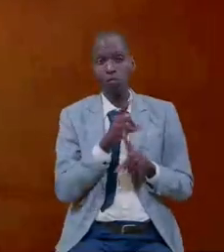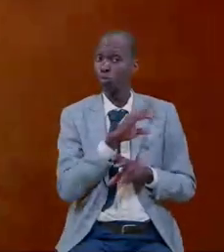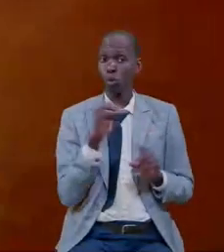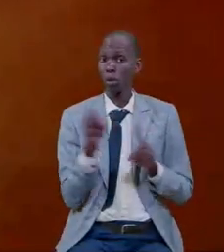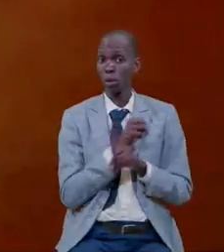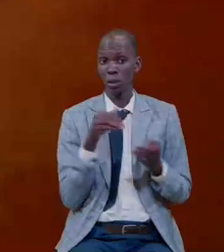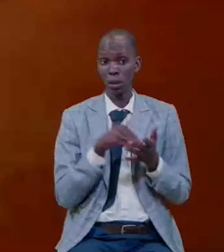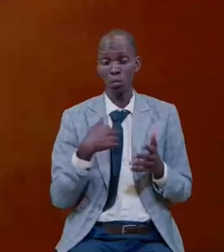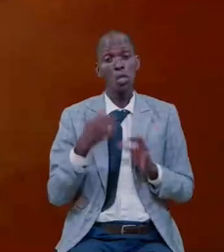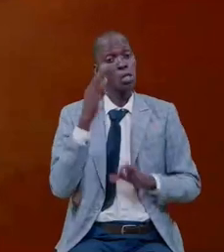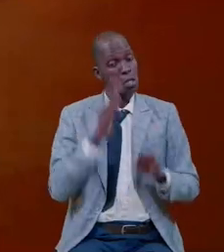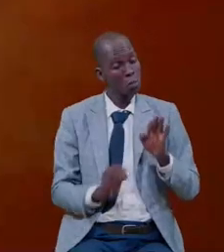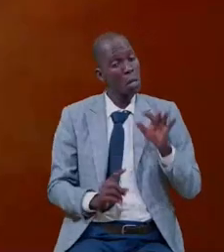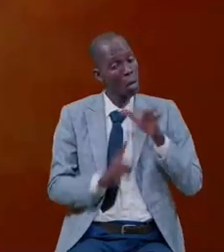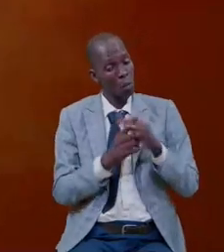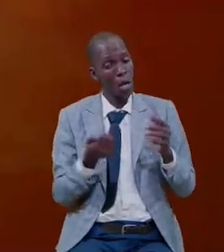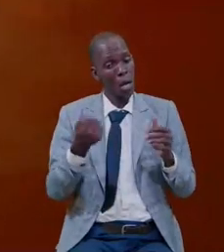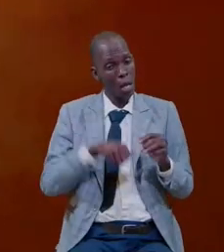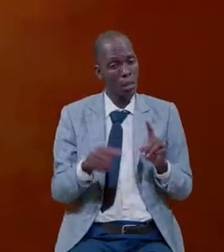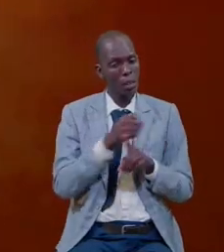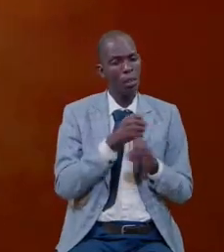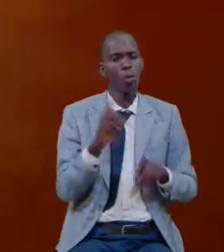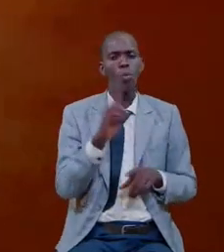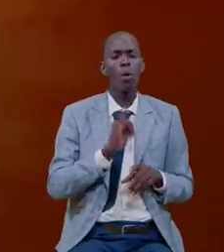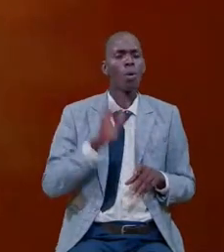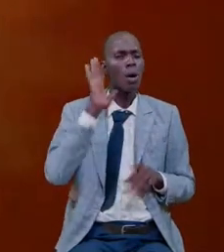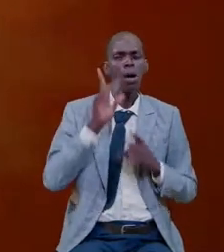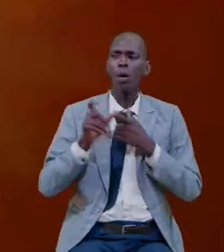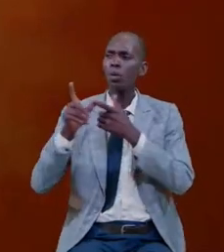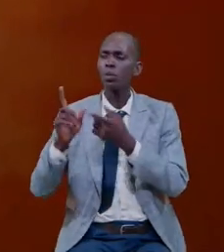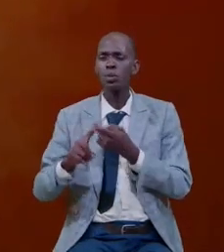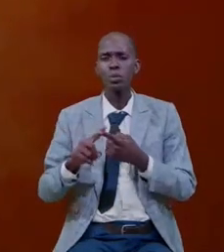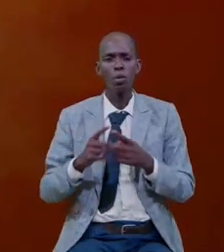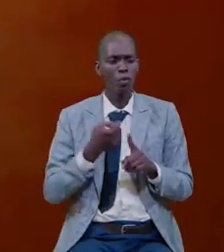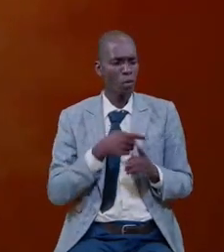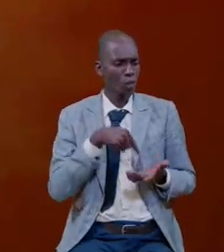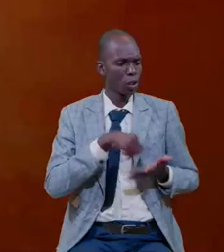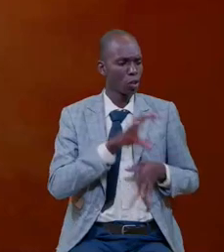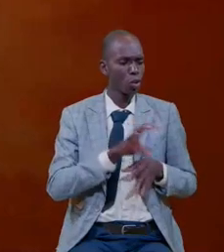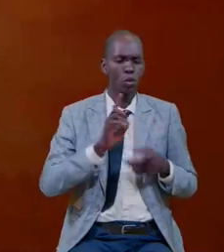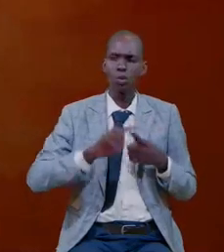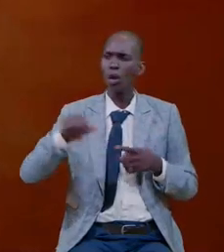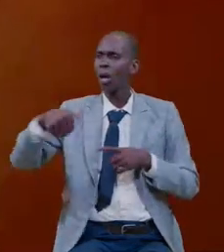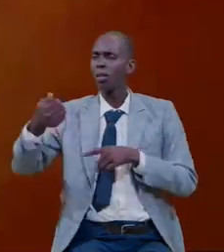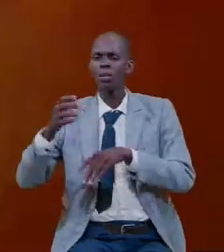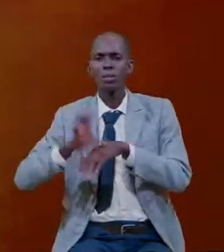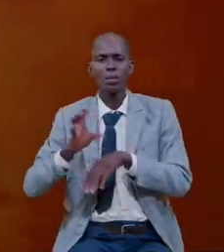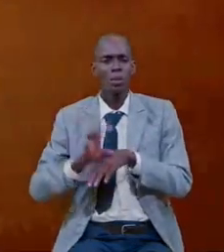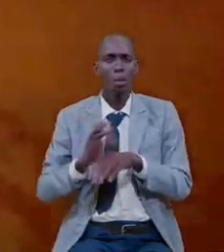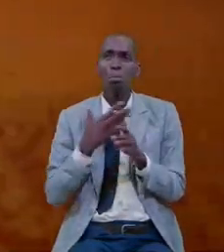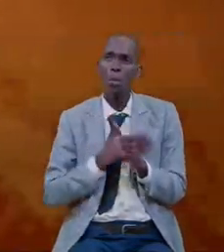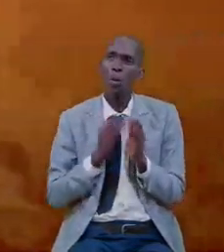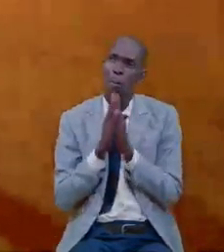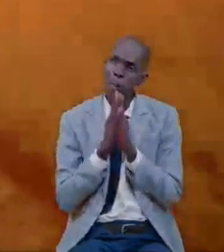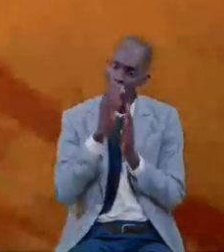affliction, où est-ce que j'irai? Est-ce que je vais fuir de la vie profonde à la vie superficielle, à